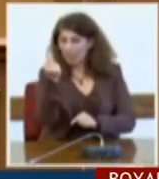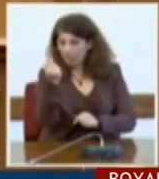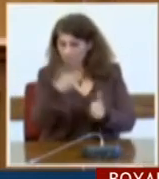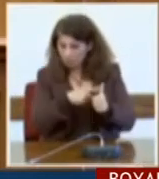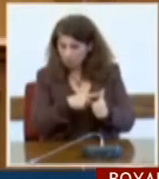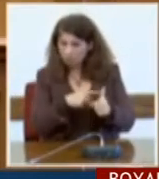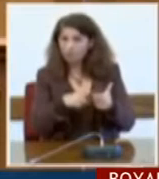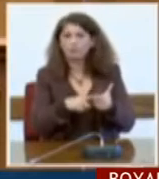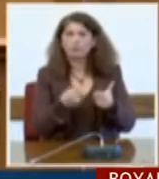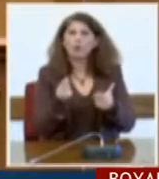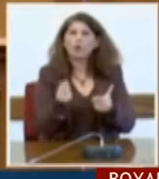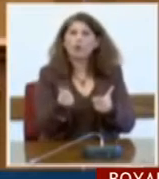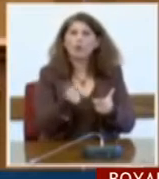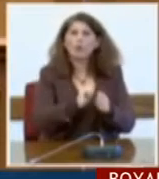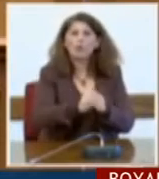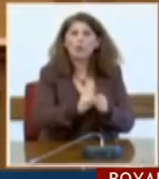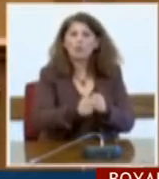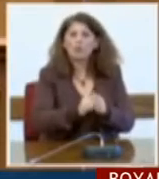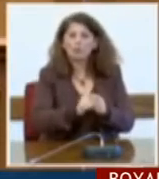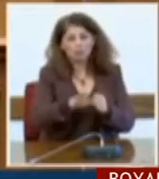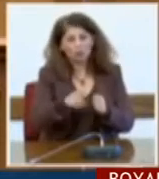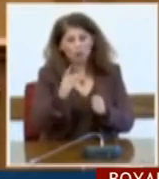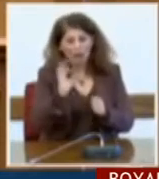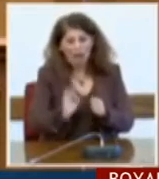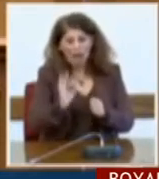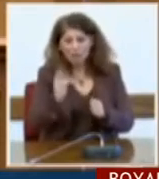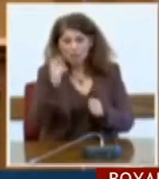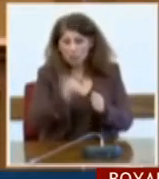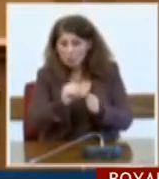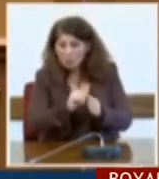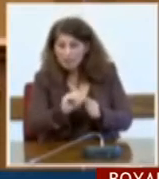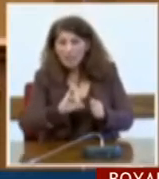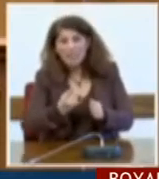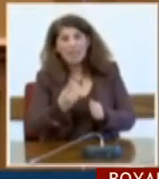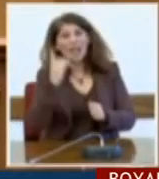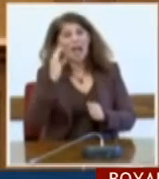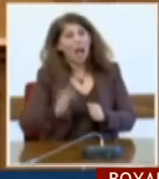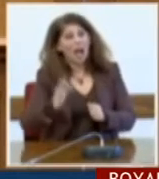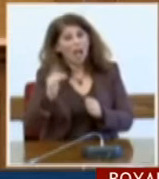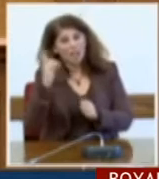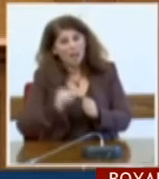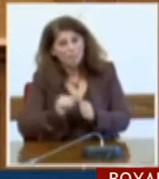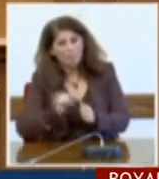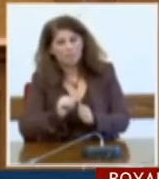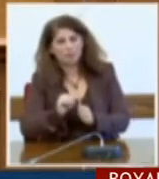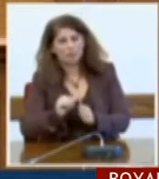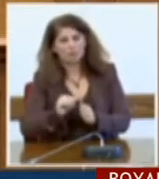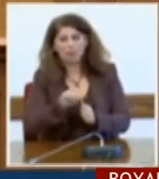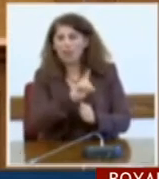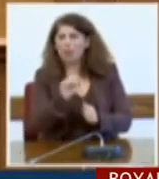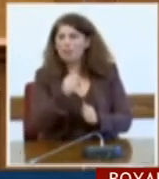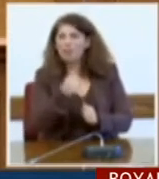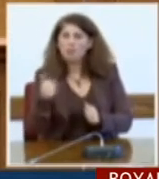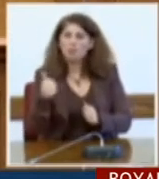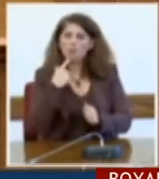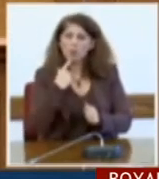αλλά και τον τρόπο πληρωμής. Διότι το ζήτημα δεν είναι μόνο το ύψος του λογαριασμού που θα χρειαστεί να εξοφλήσει ένα